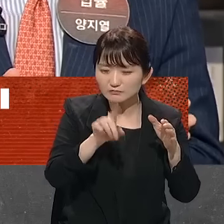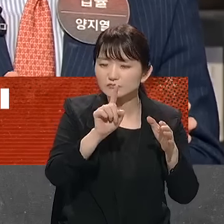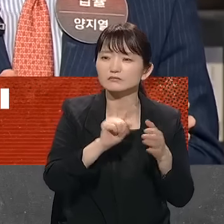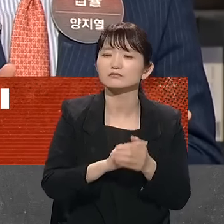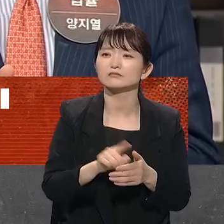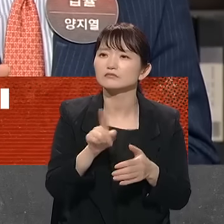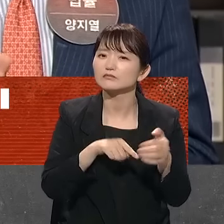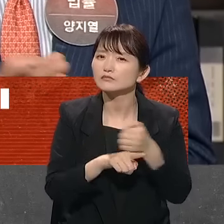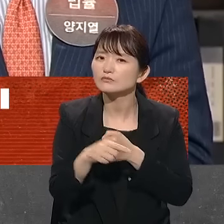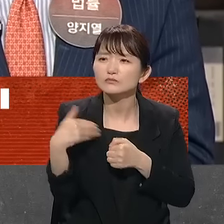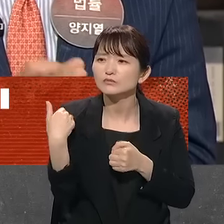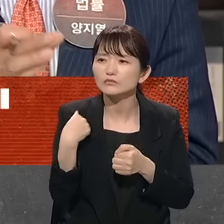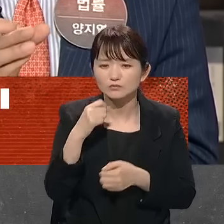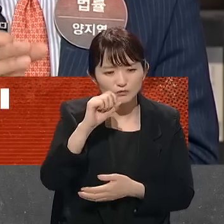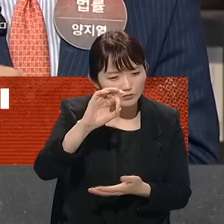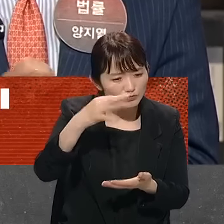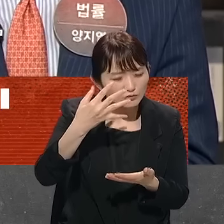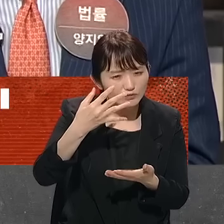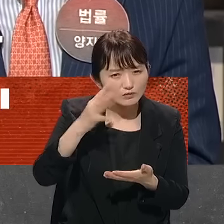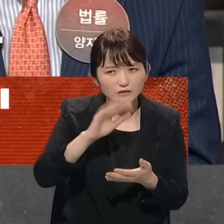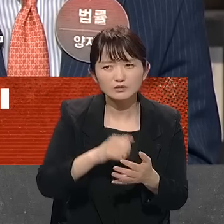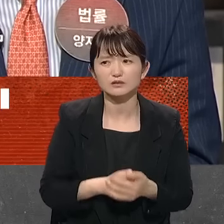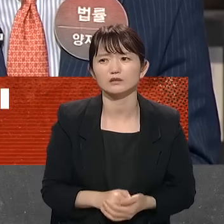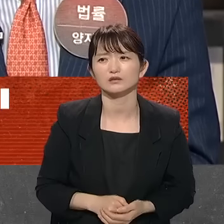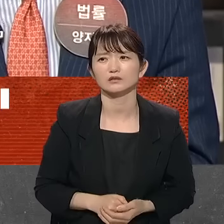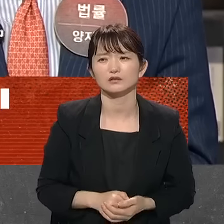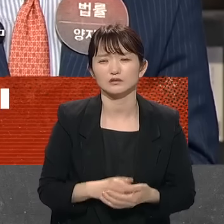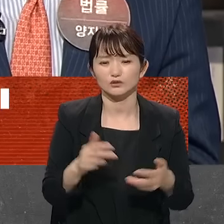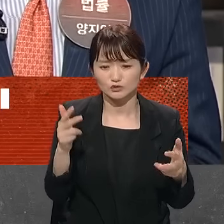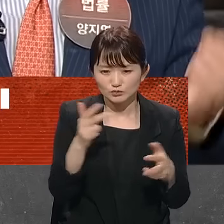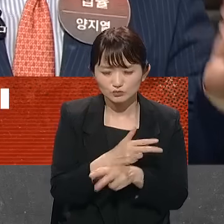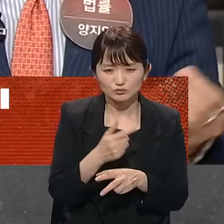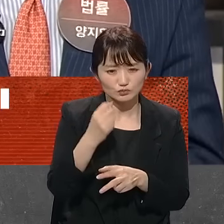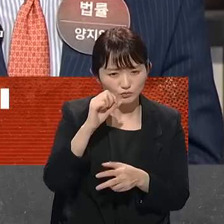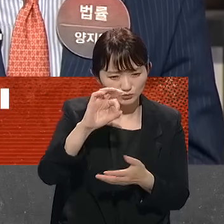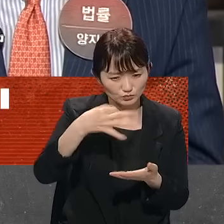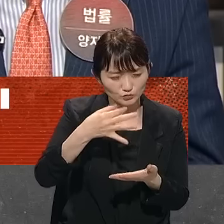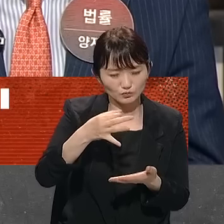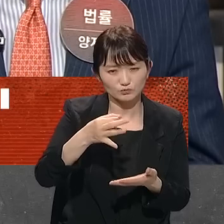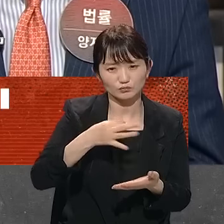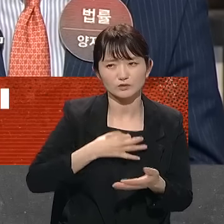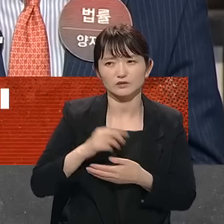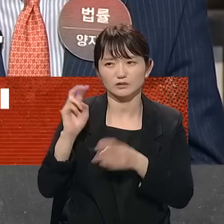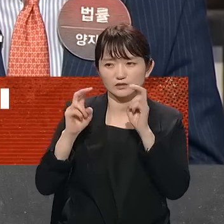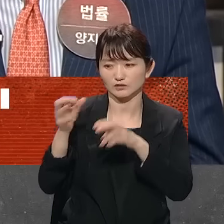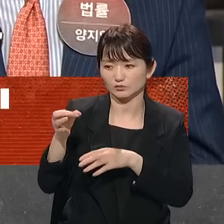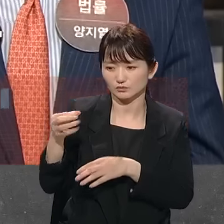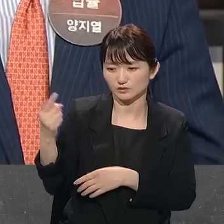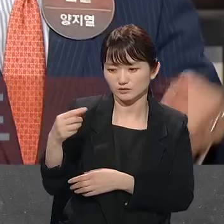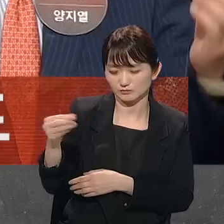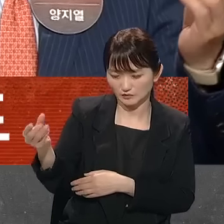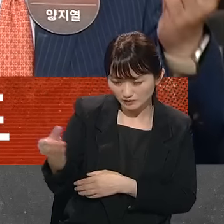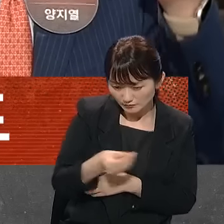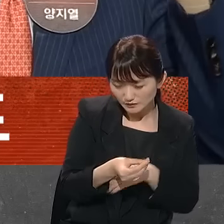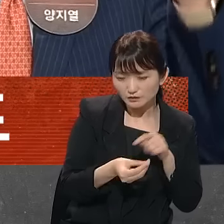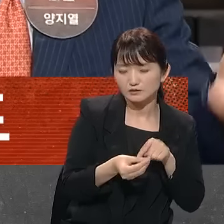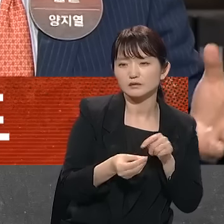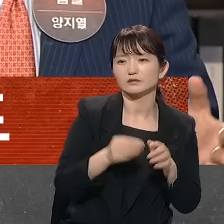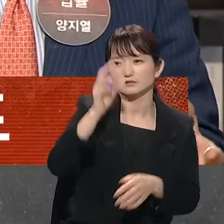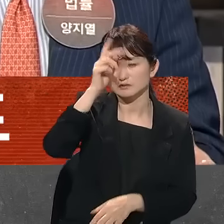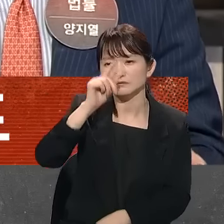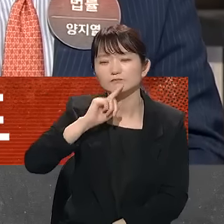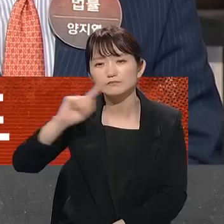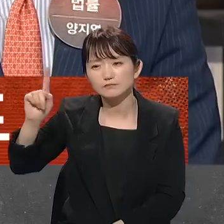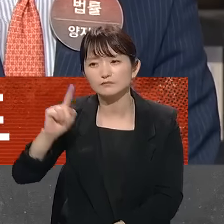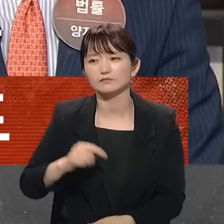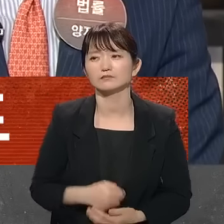무슨 이유인지 모르겠는데 월급이 아니라 주급으로 급여를 받아갔었고 회사 돈도 한 1,000만 원 빌린 상태였답니다. 아이고야. 그래서 이제 경찰에